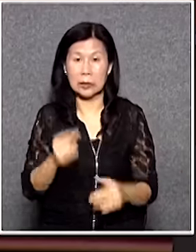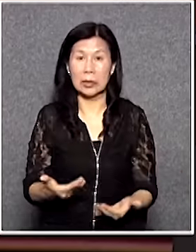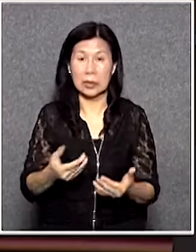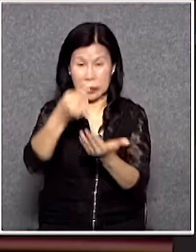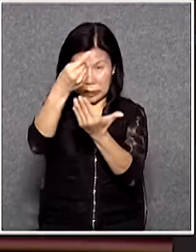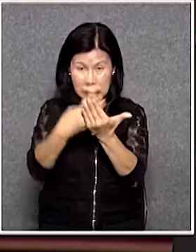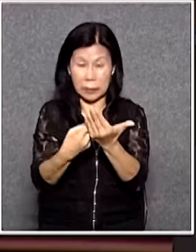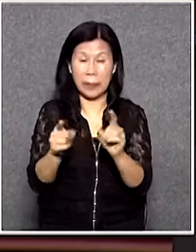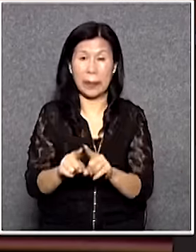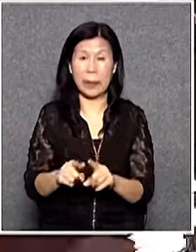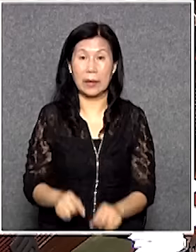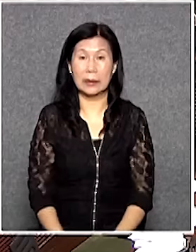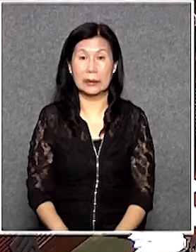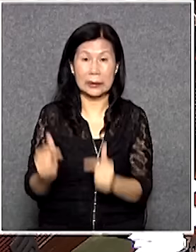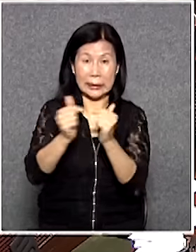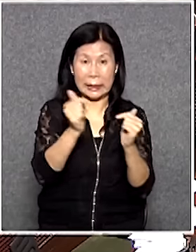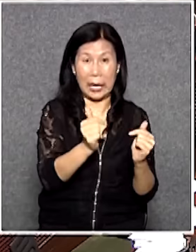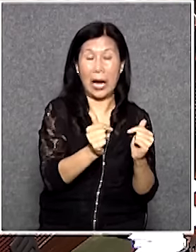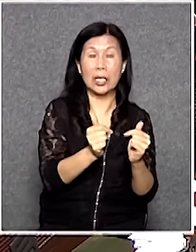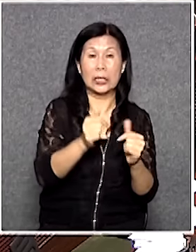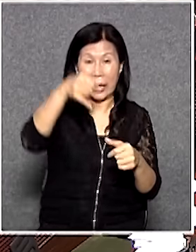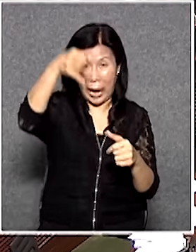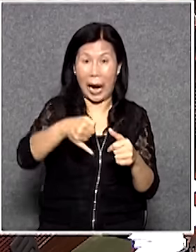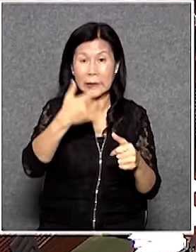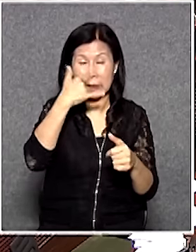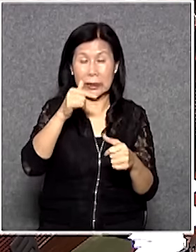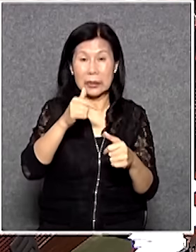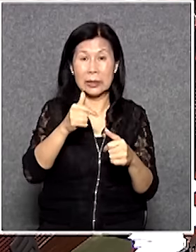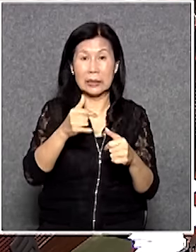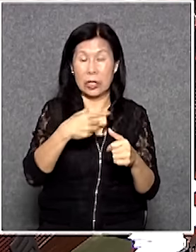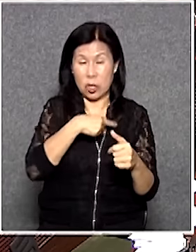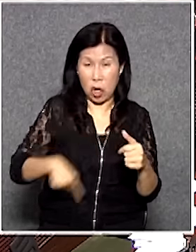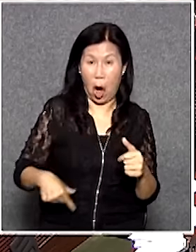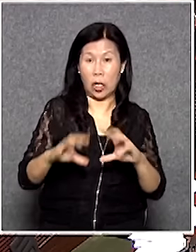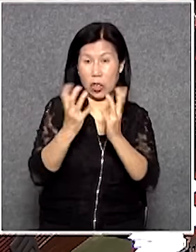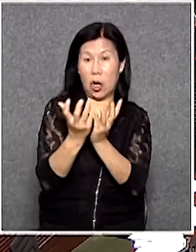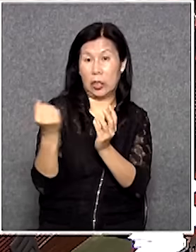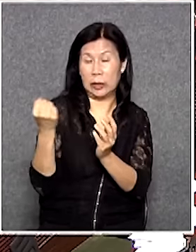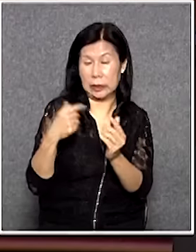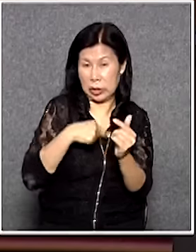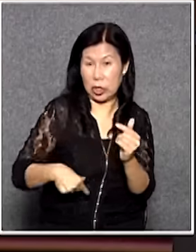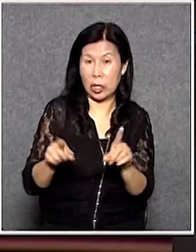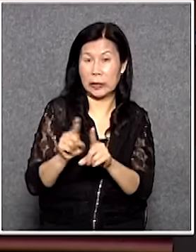下那班友又继续做议员的，下一届那些功能组别你吹得个枪啊？是吧？